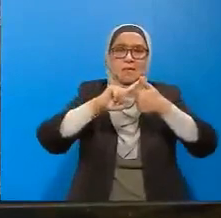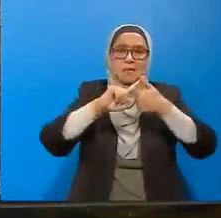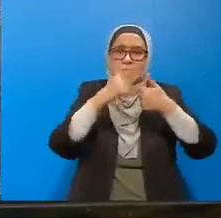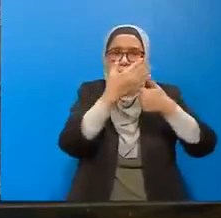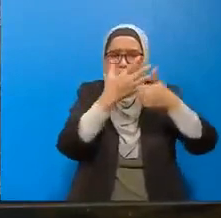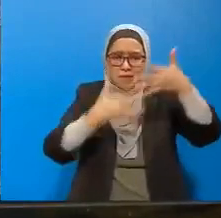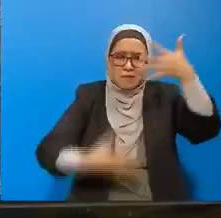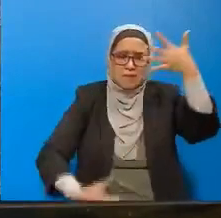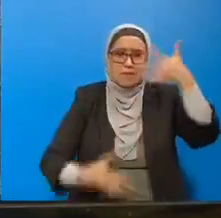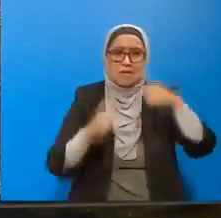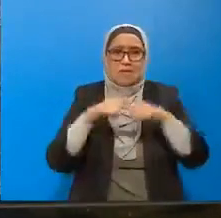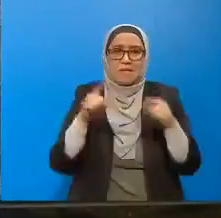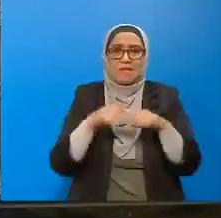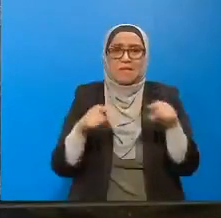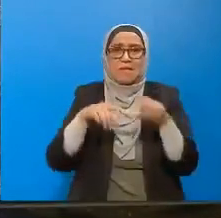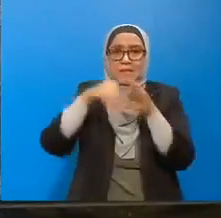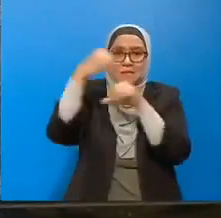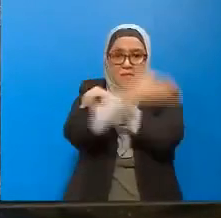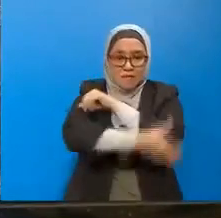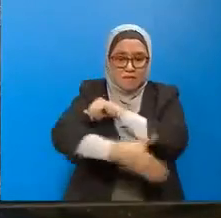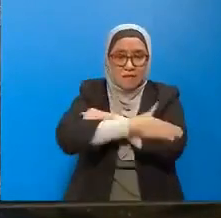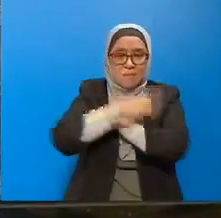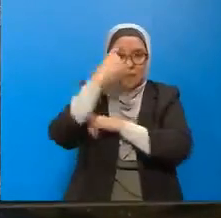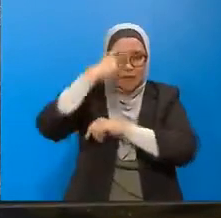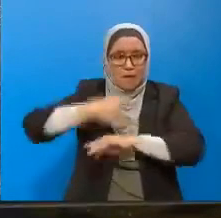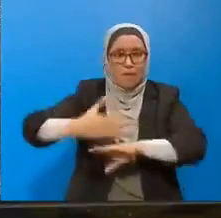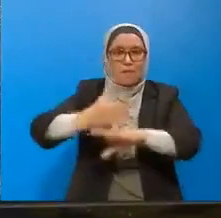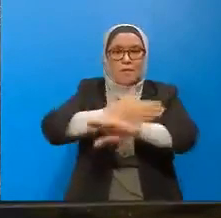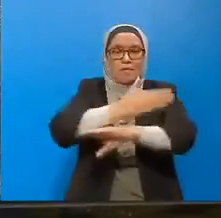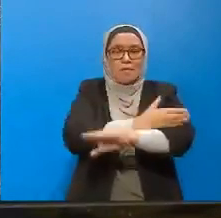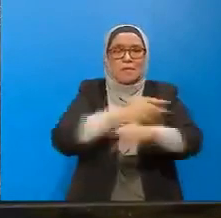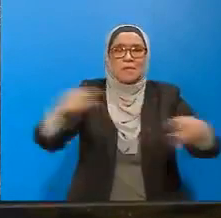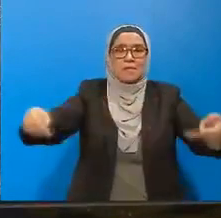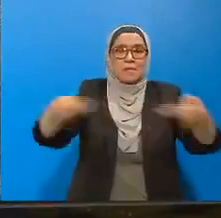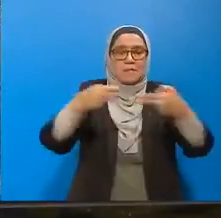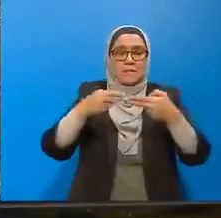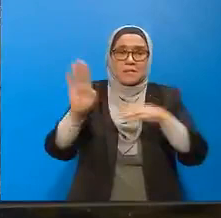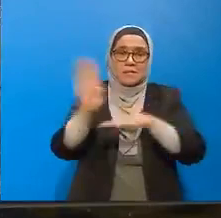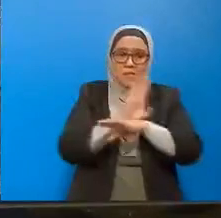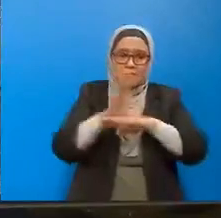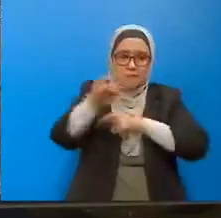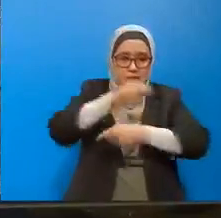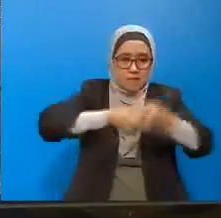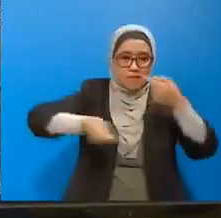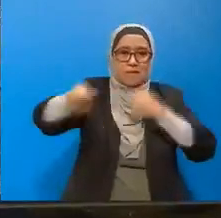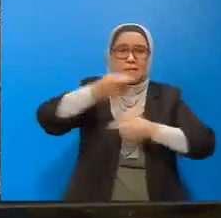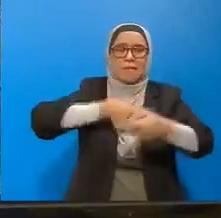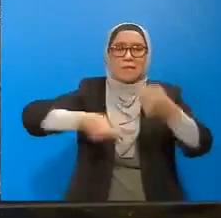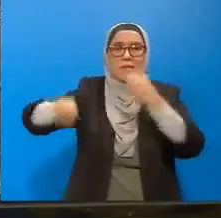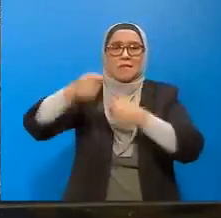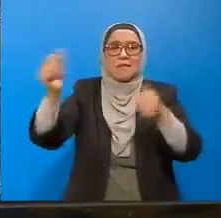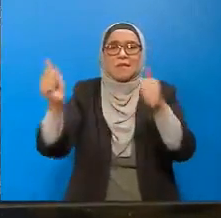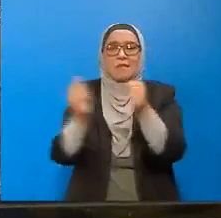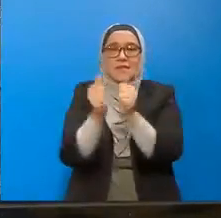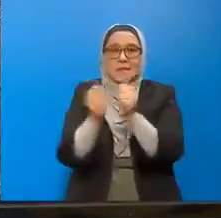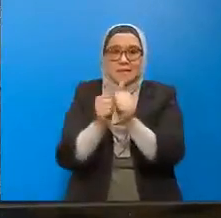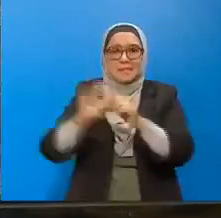dan lain-lain dalam memperkukuhkan hubungan perdagangan dan pelaburan dengan pelabur-pelabur